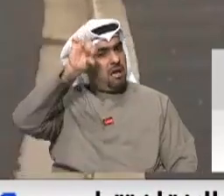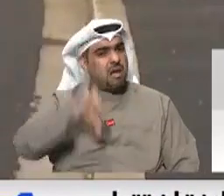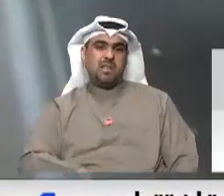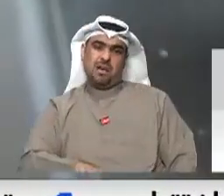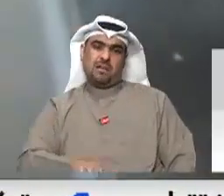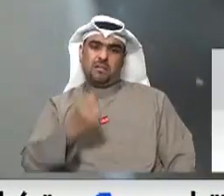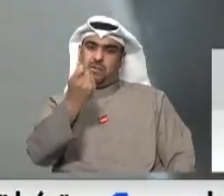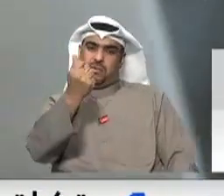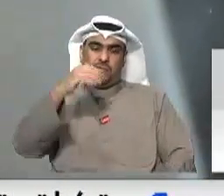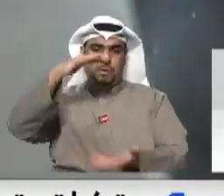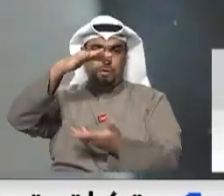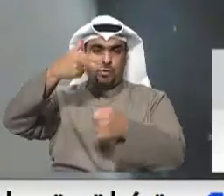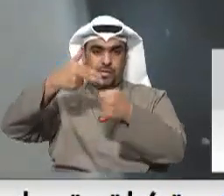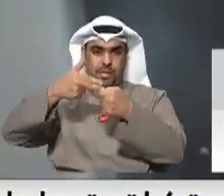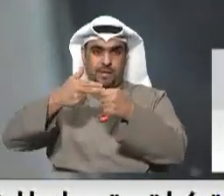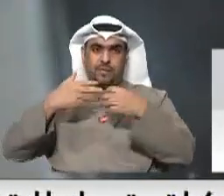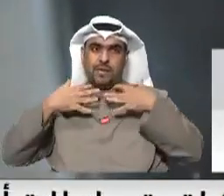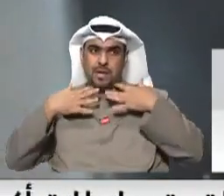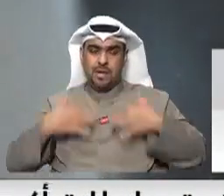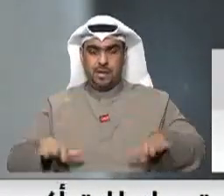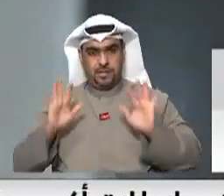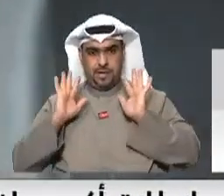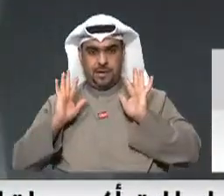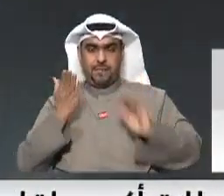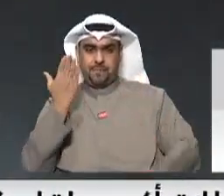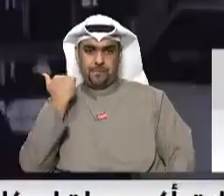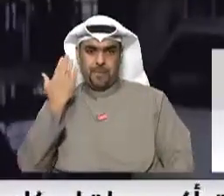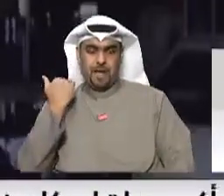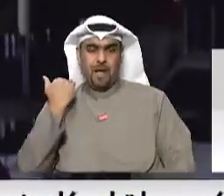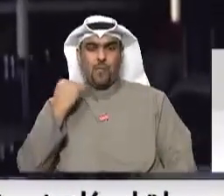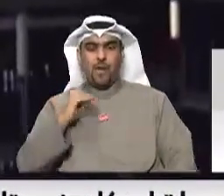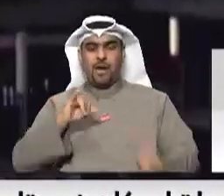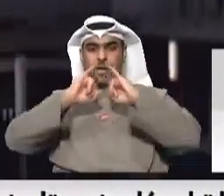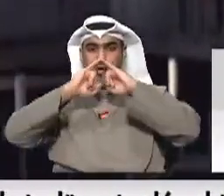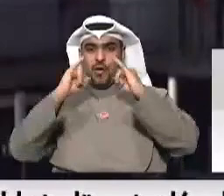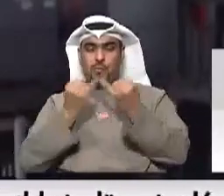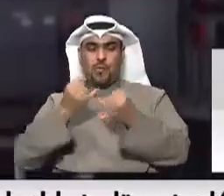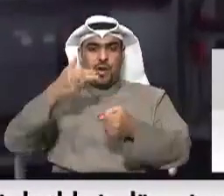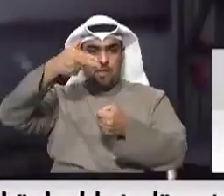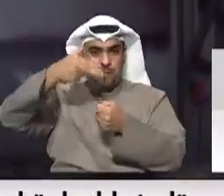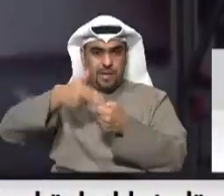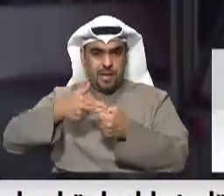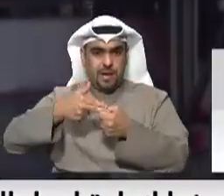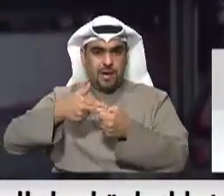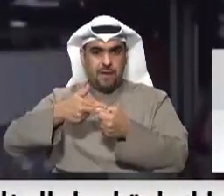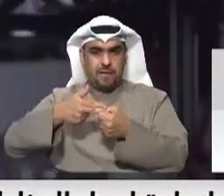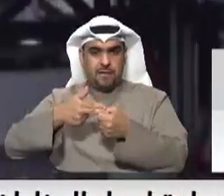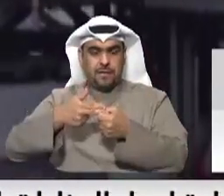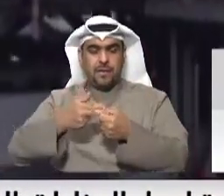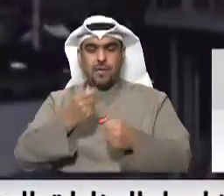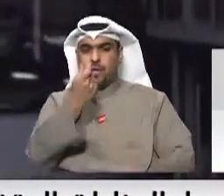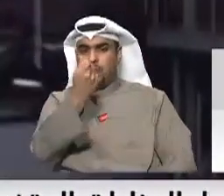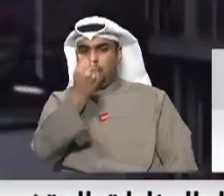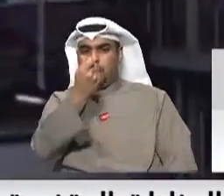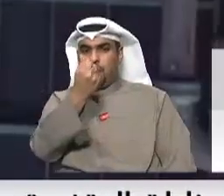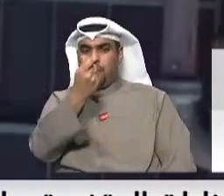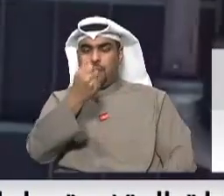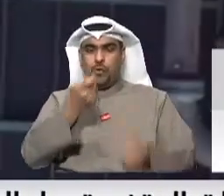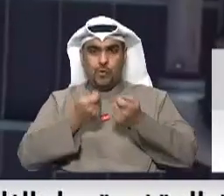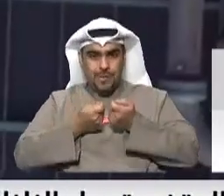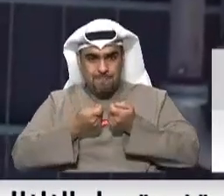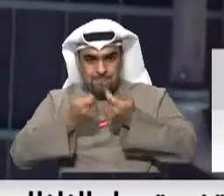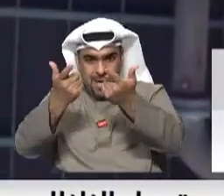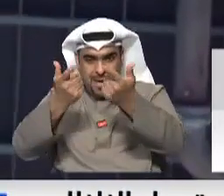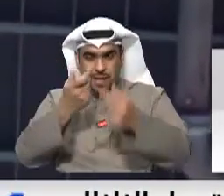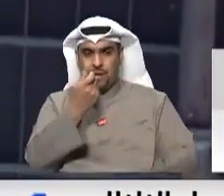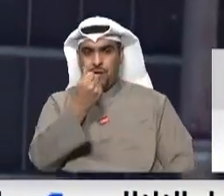التي تحملت عبء اسواق الطاقه على مدار اكثر من ثلاثه اعوام استطاعت ان تحافظ على ميزان العرض والطلب وعلى